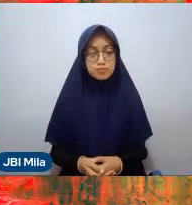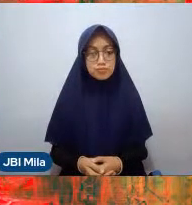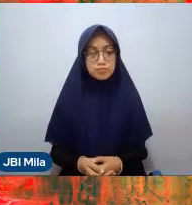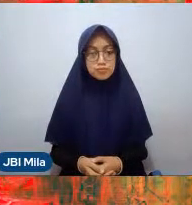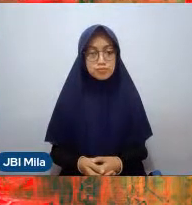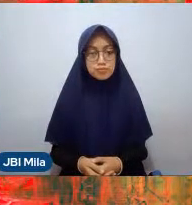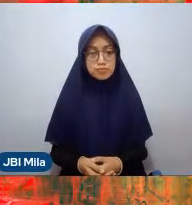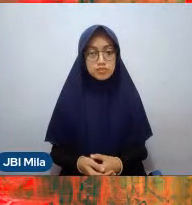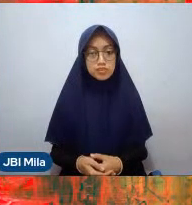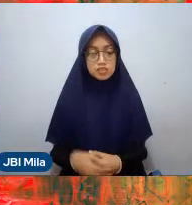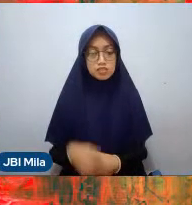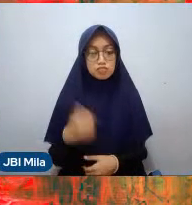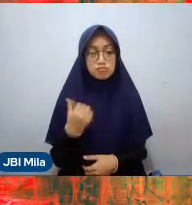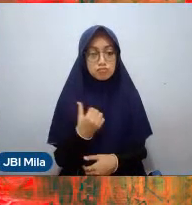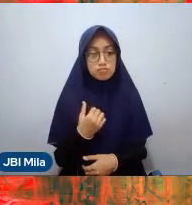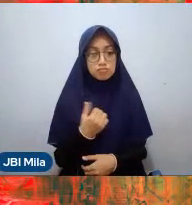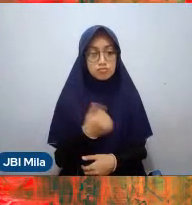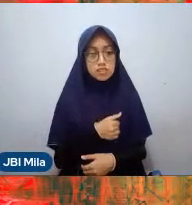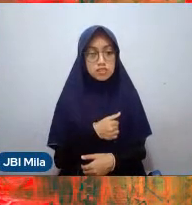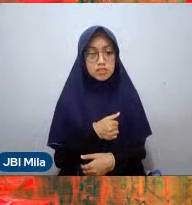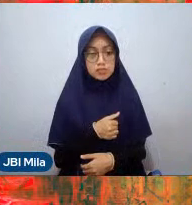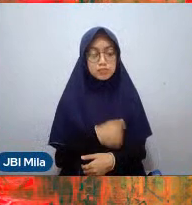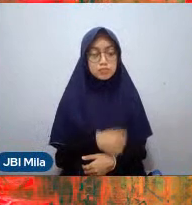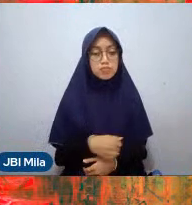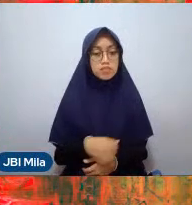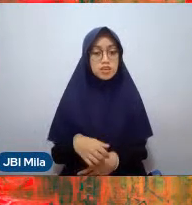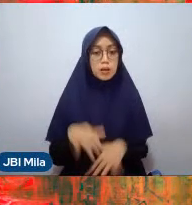Nah, ini main topeng emosi.